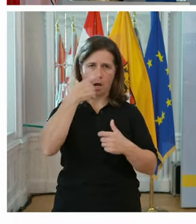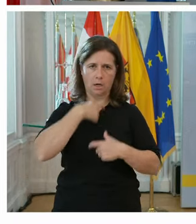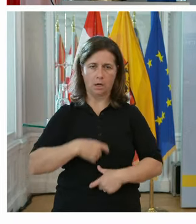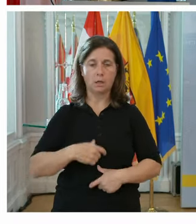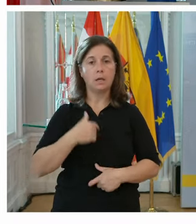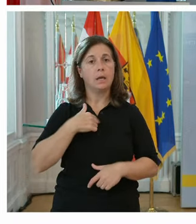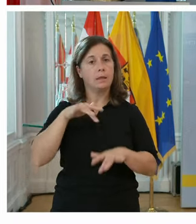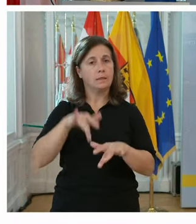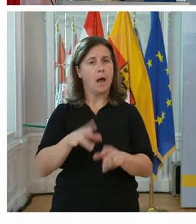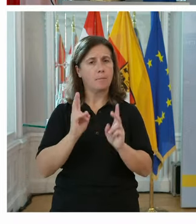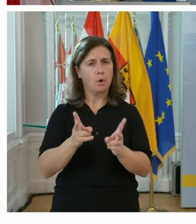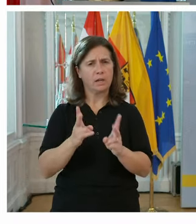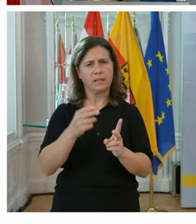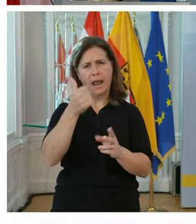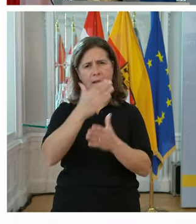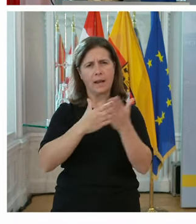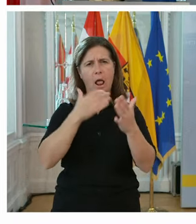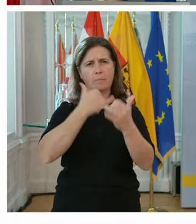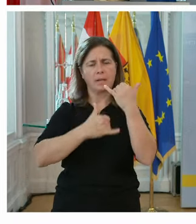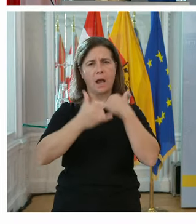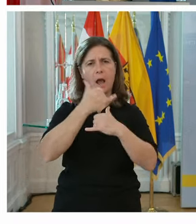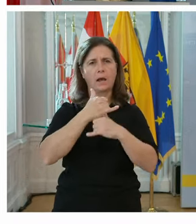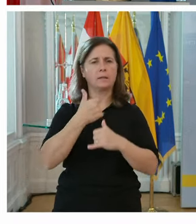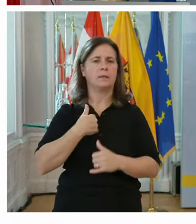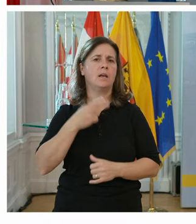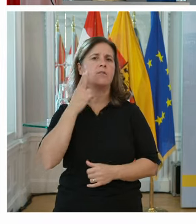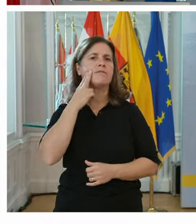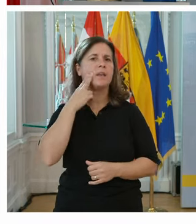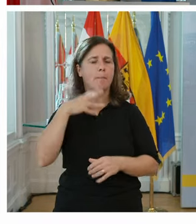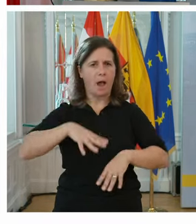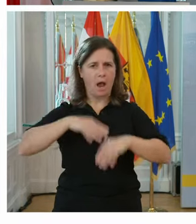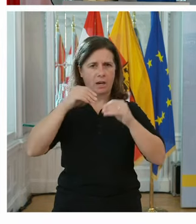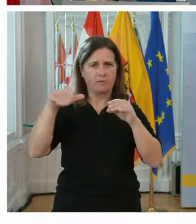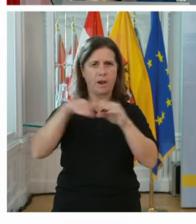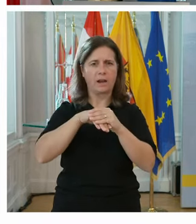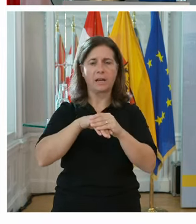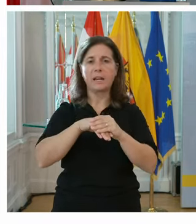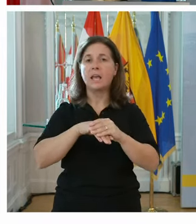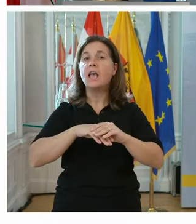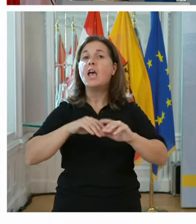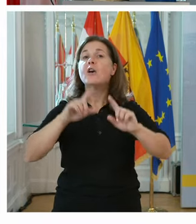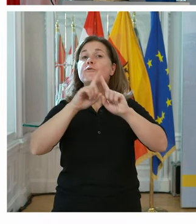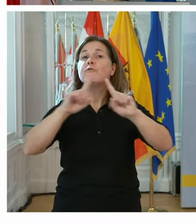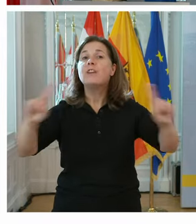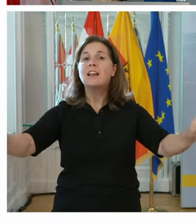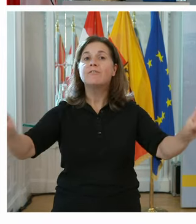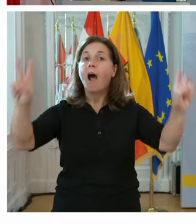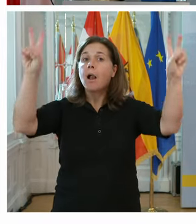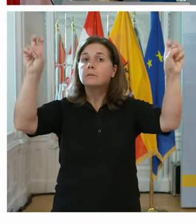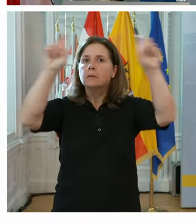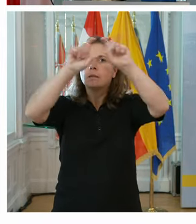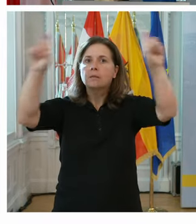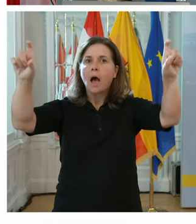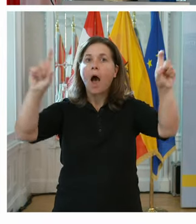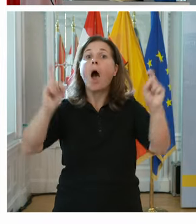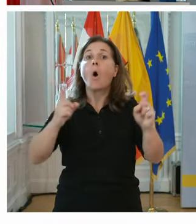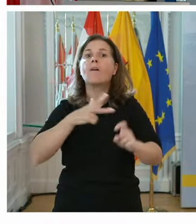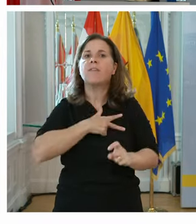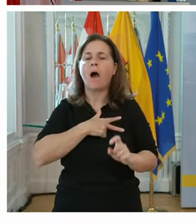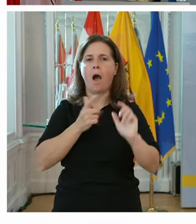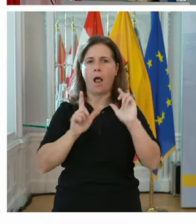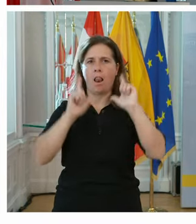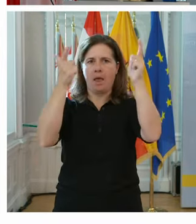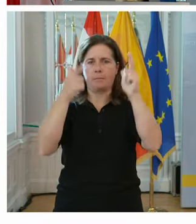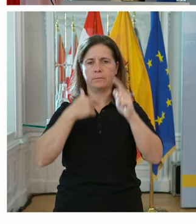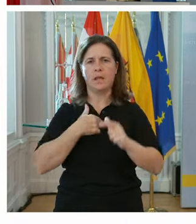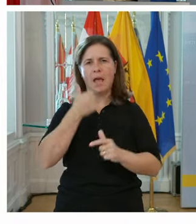Ich habe die Möglichkeit gehabt, vor 1,5 Jahren in einem Betrieb anzufangen, der Vielfalt nicht nur groß schreibt, sondern sie auch lebt. Und jetzt bin ich seit